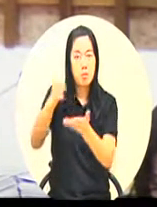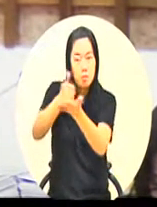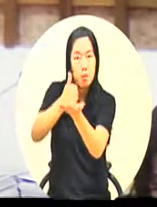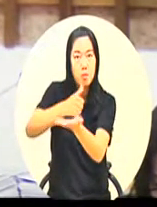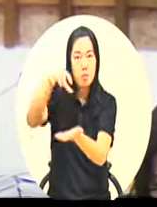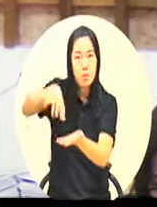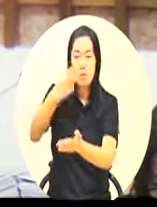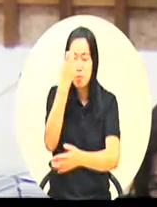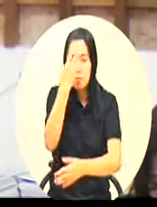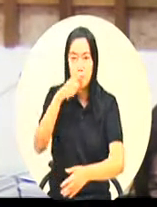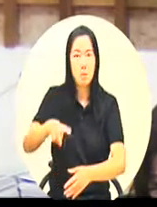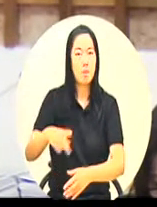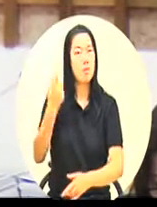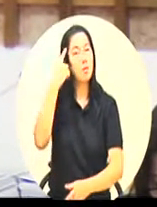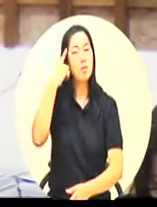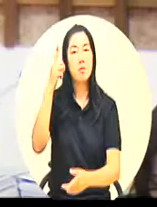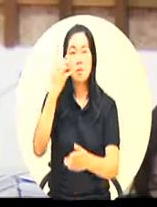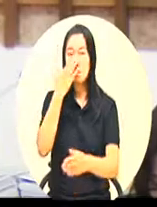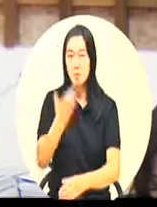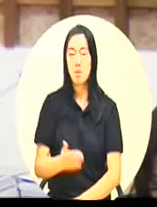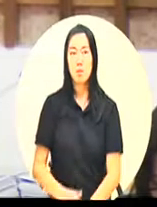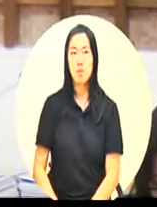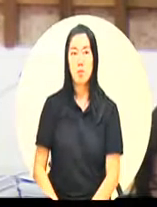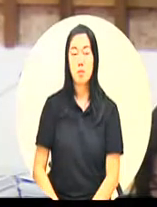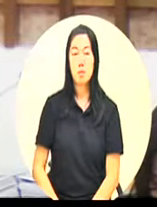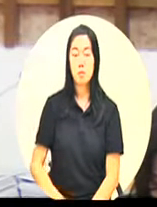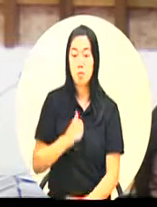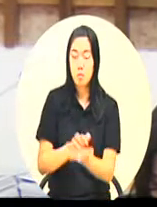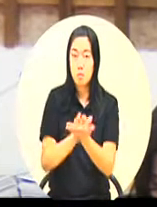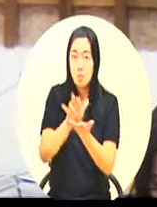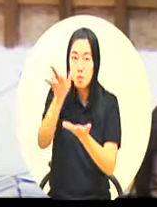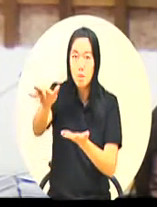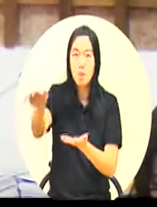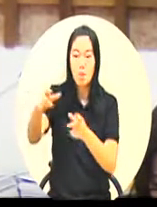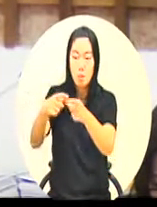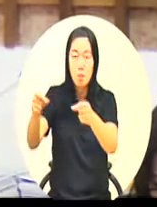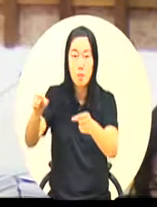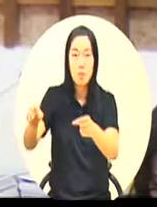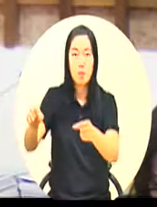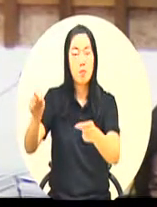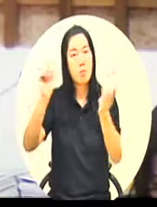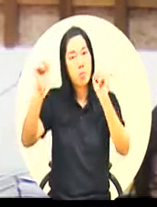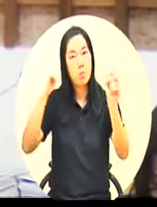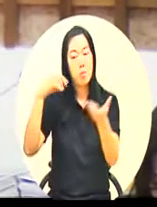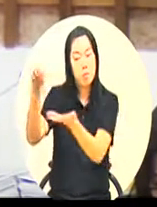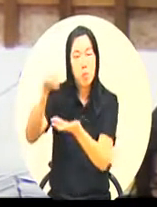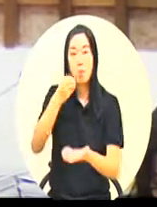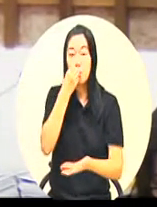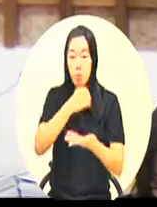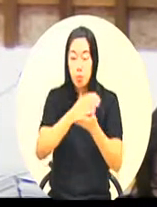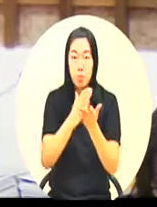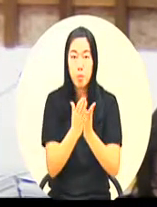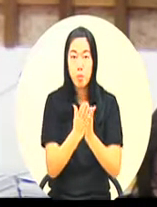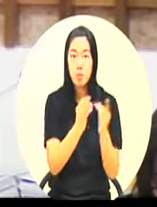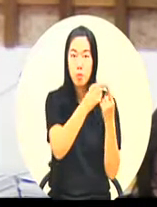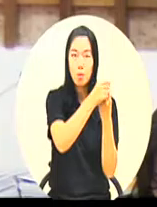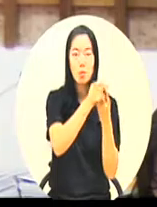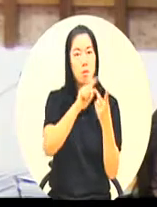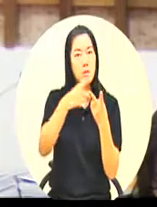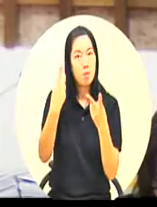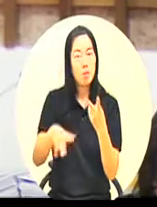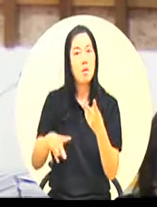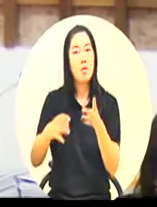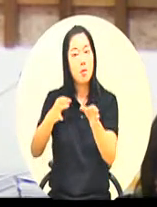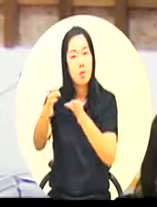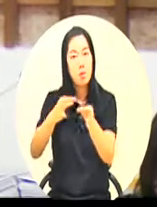也不只是只有是真的是去日本游玩才带回来的食品，甚至很多的贸易商、